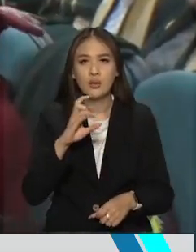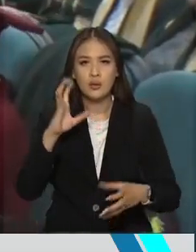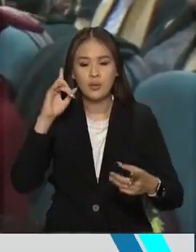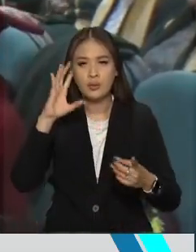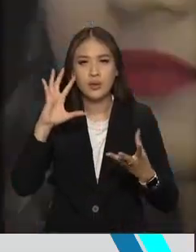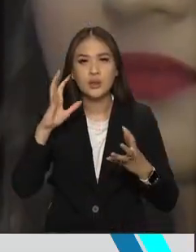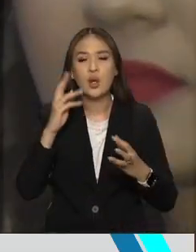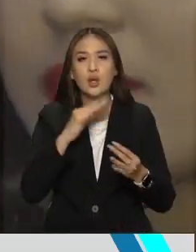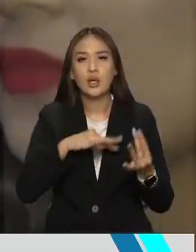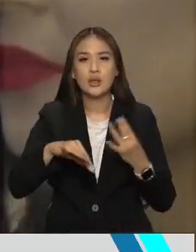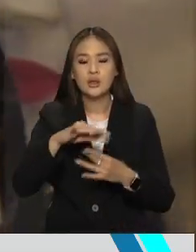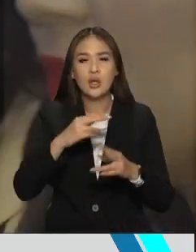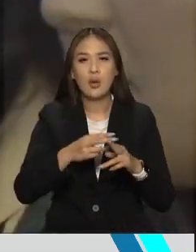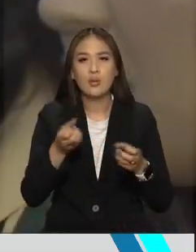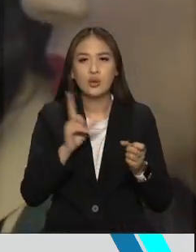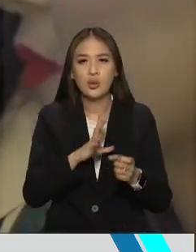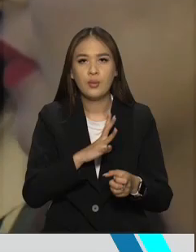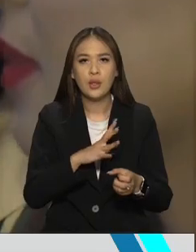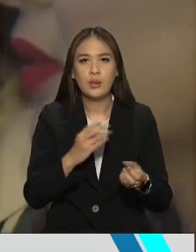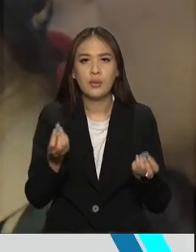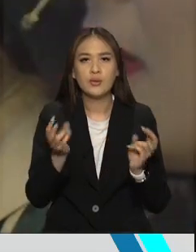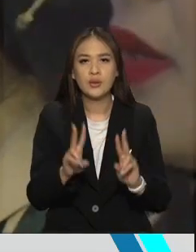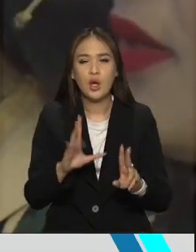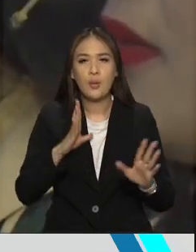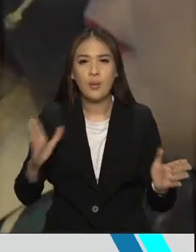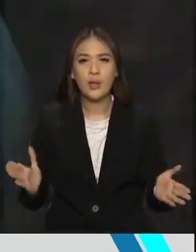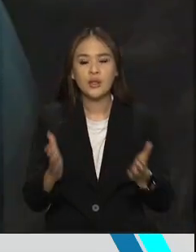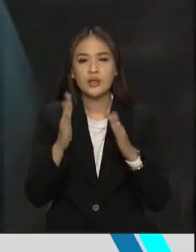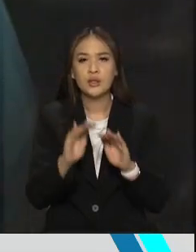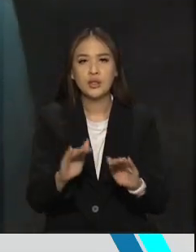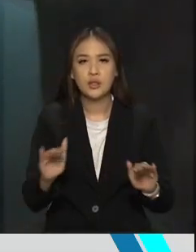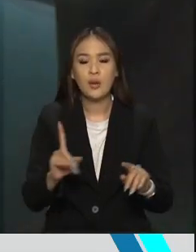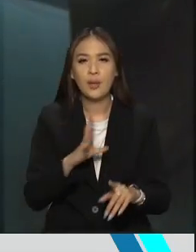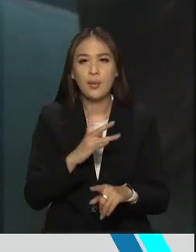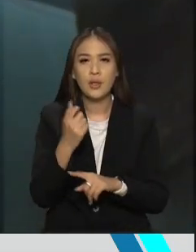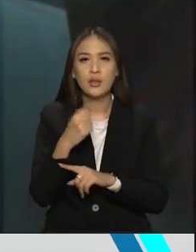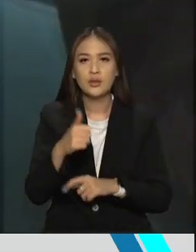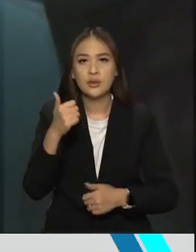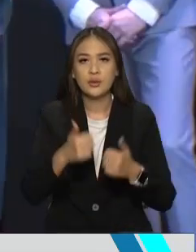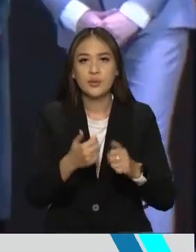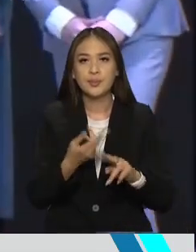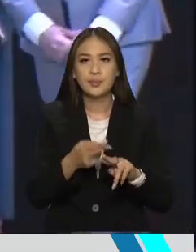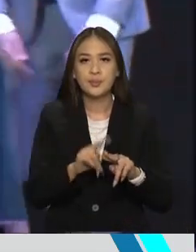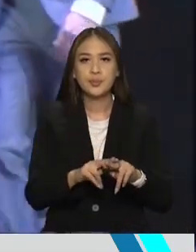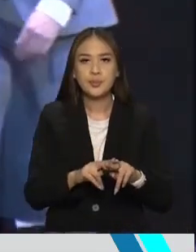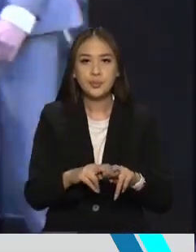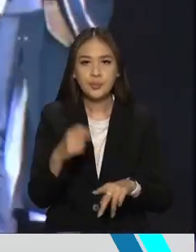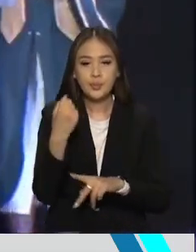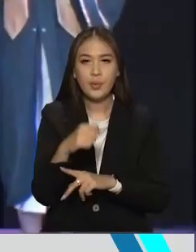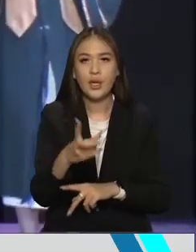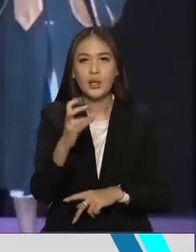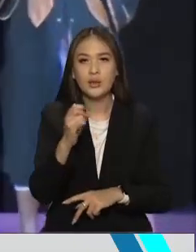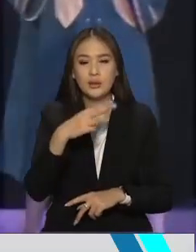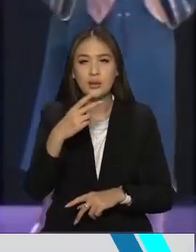для того чтобы уже профессионально поддерживать своих у чеников ведь победа на соревнованиях это прежде всего победа над собой